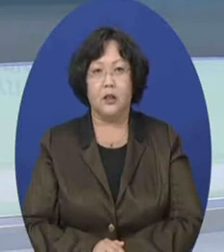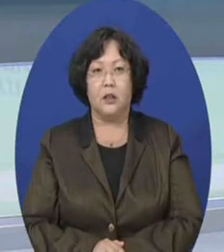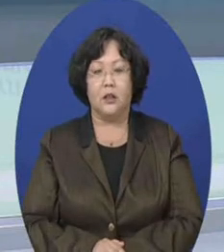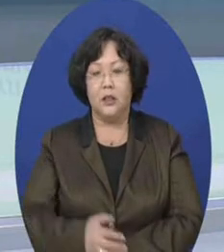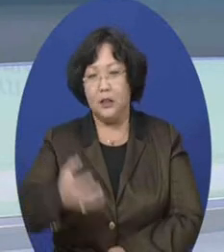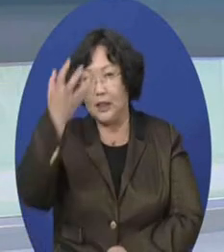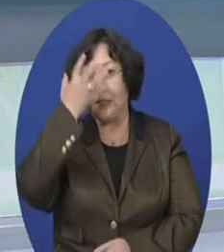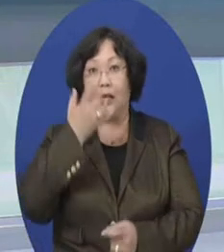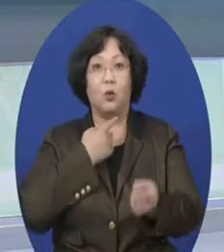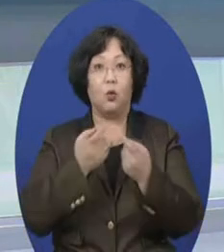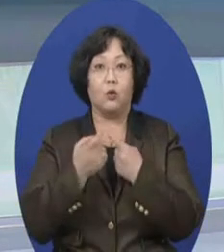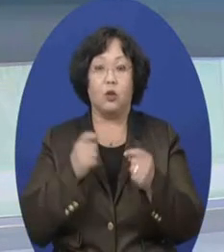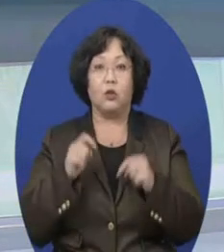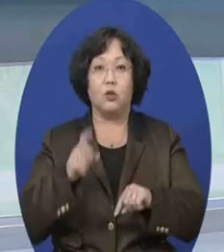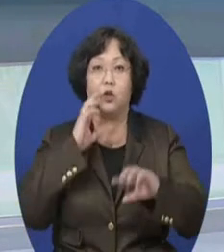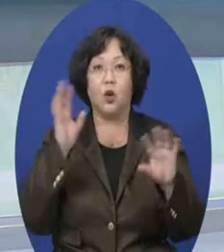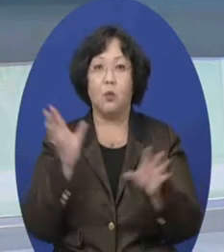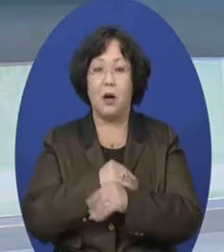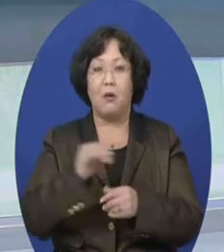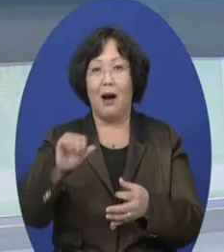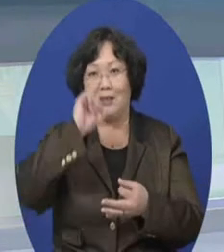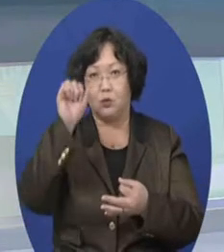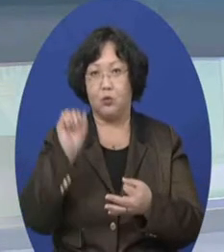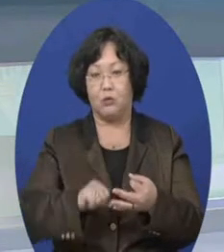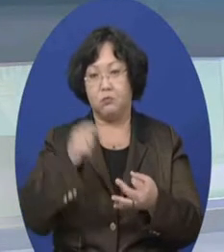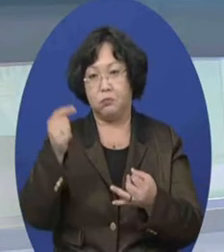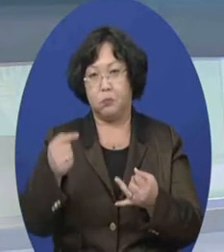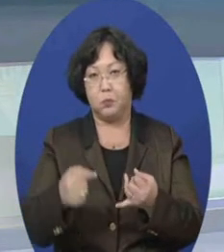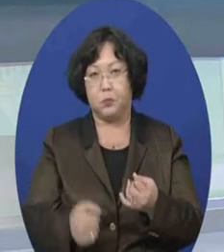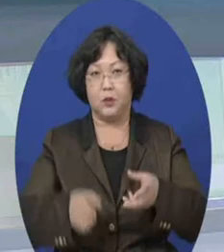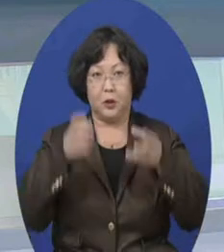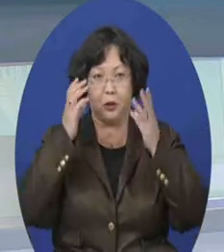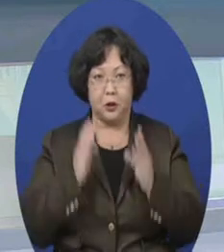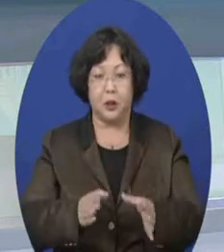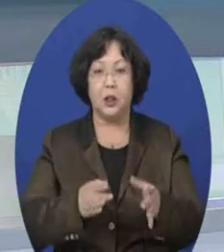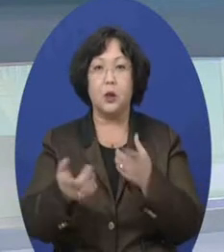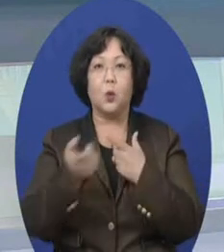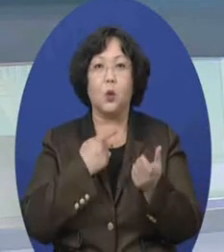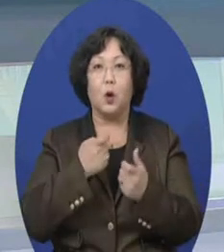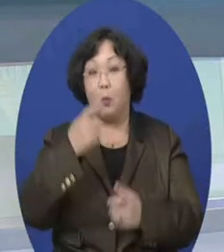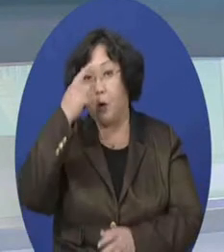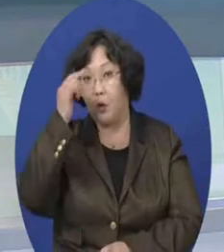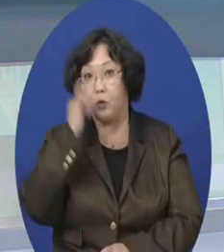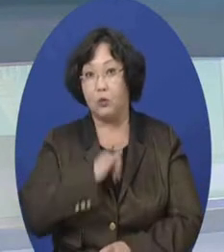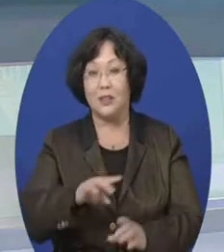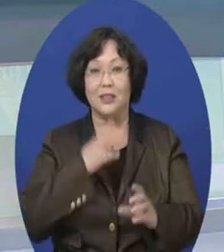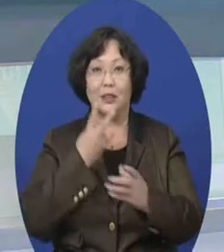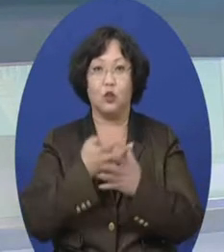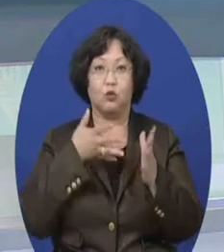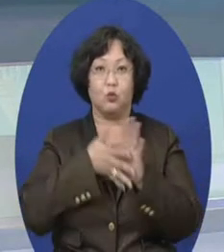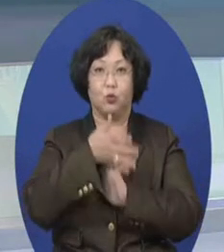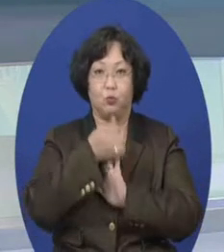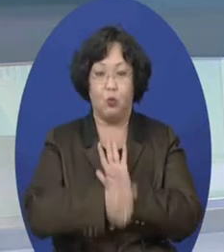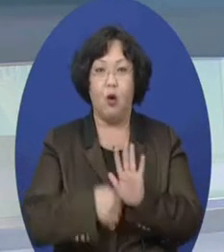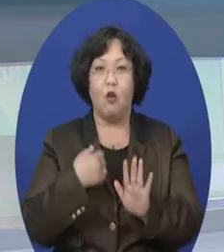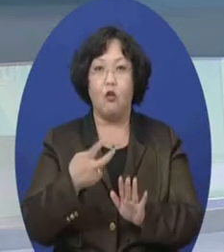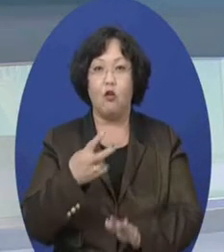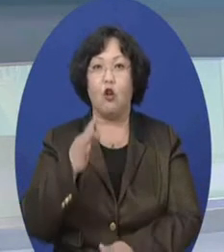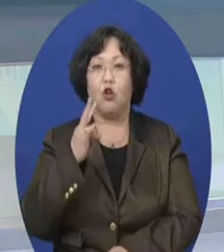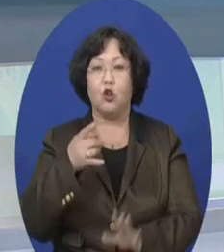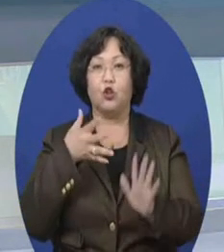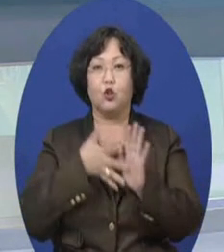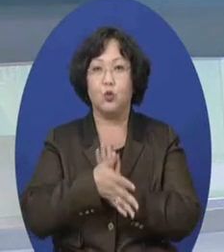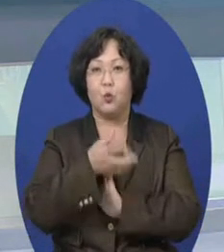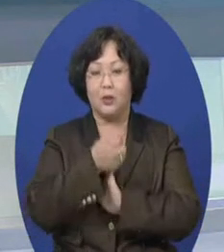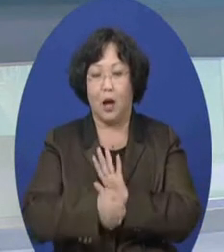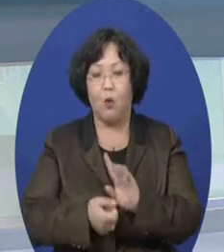Засгийн газрын ээлжид хуралдаан өнөөдөр болж хэд хэдэн асуудлуудыг хэлэлцсэн шийдвэрлэлээ. Энэ удаагийн хуралдаанаар Монгол улсын нэгдсэн төсвийн 2022 оны төсвийн хүрээний